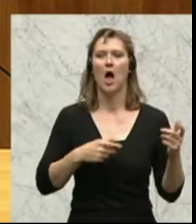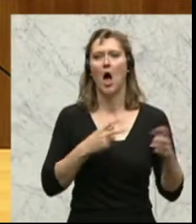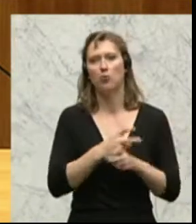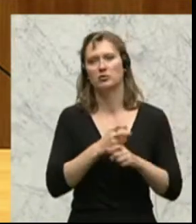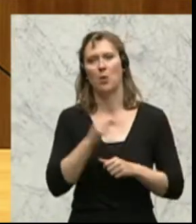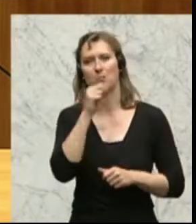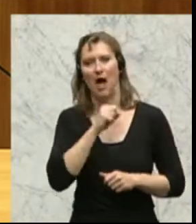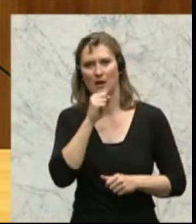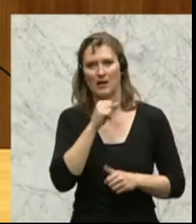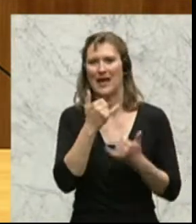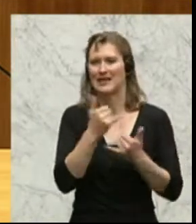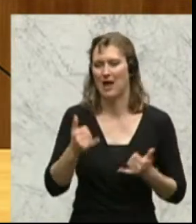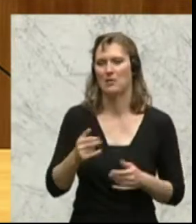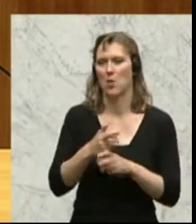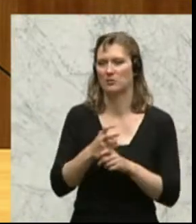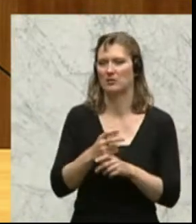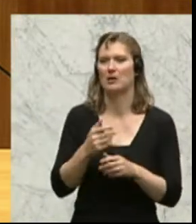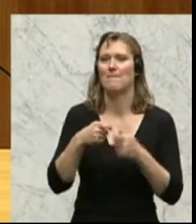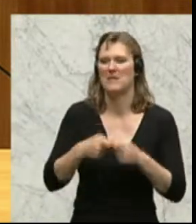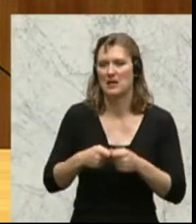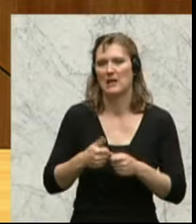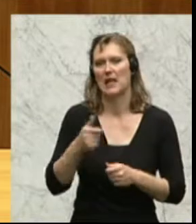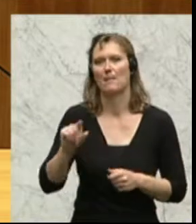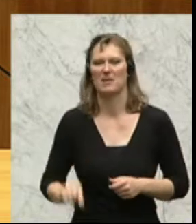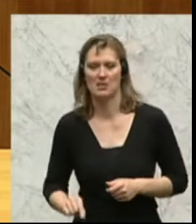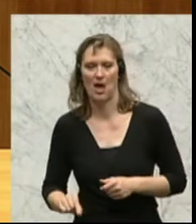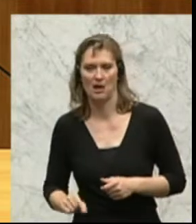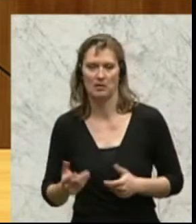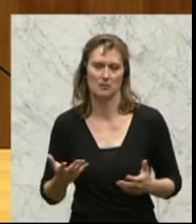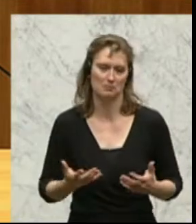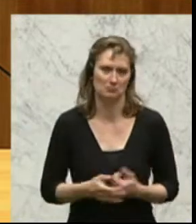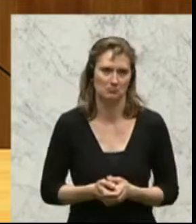Mitglied einer Minderheit. Und wenn wir heute über Steuern reden,